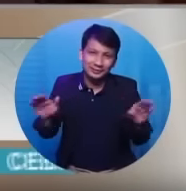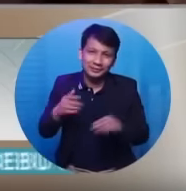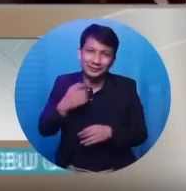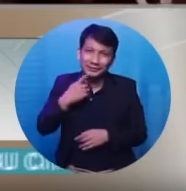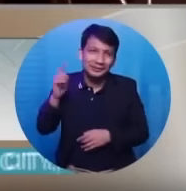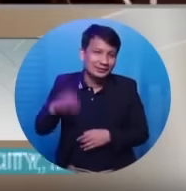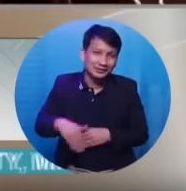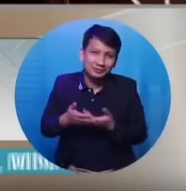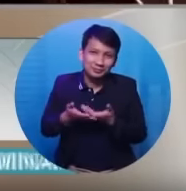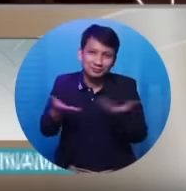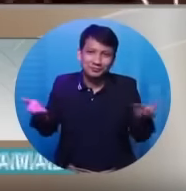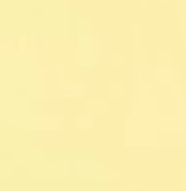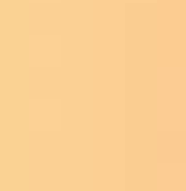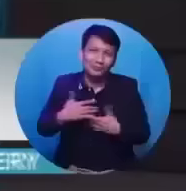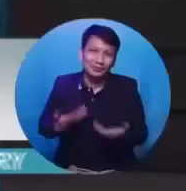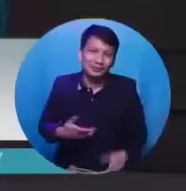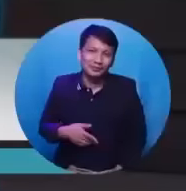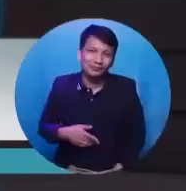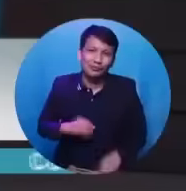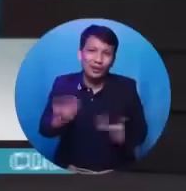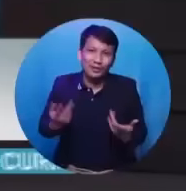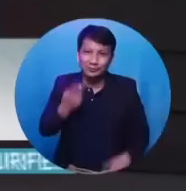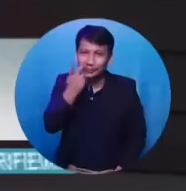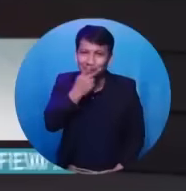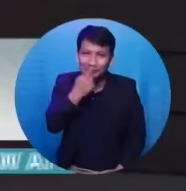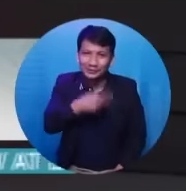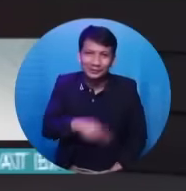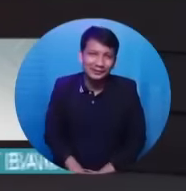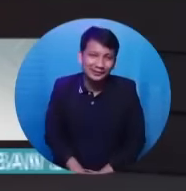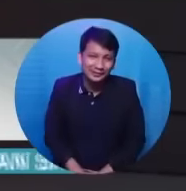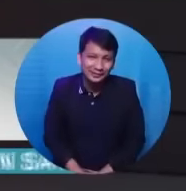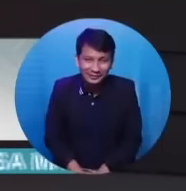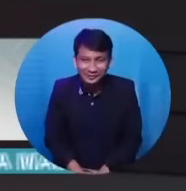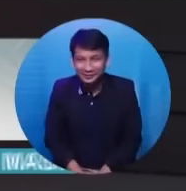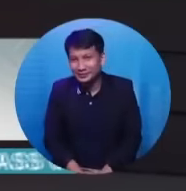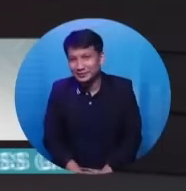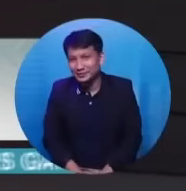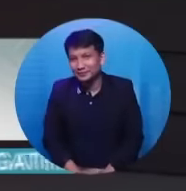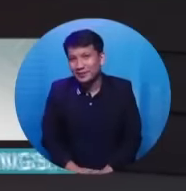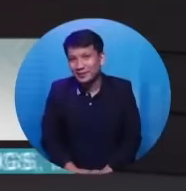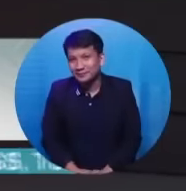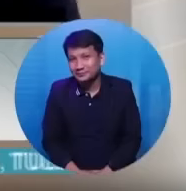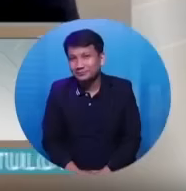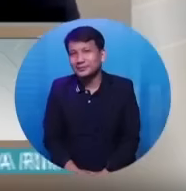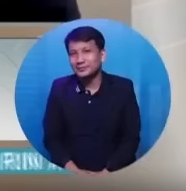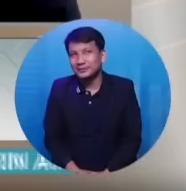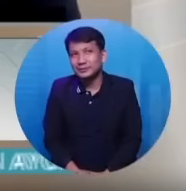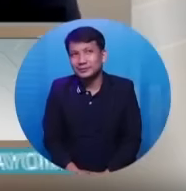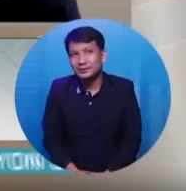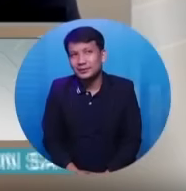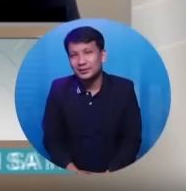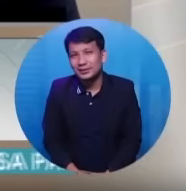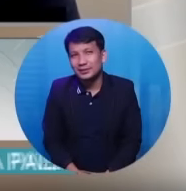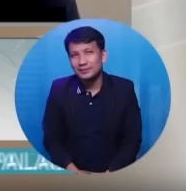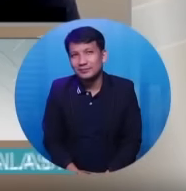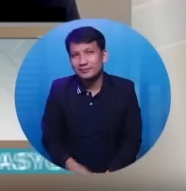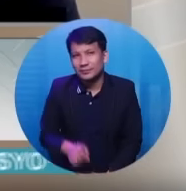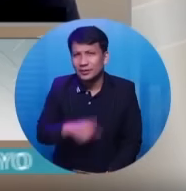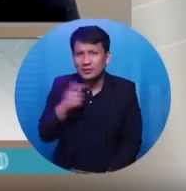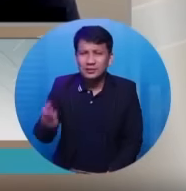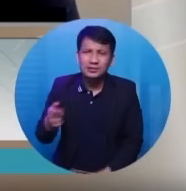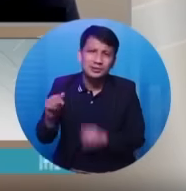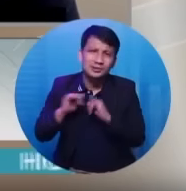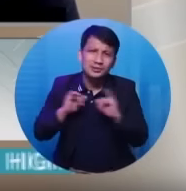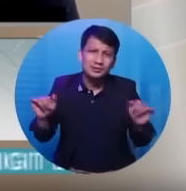Okay. Sandali, ma'am. Nasa ilinang telepono si Attorney Garrett Tungol. Attorney Garrett. Yes, sir. Yung bang